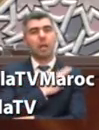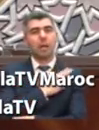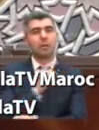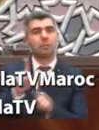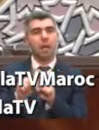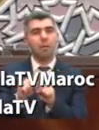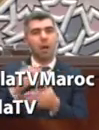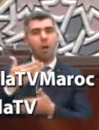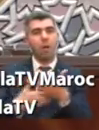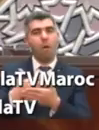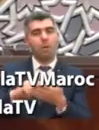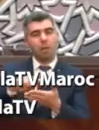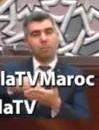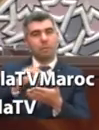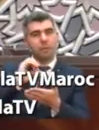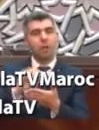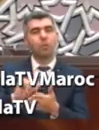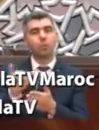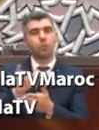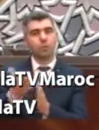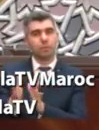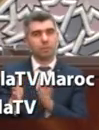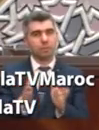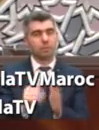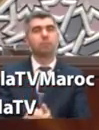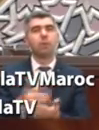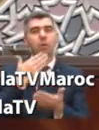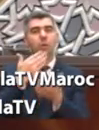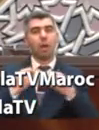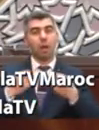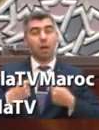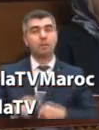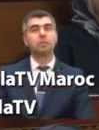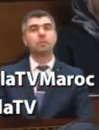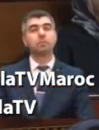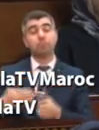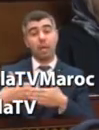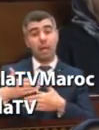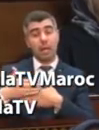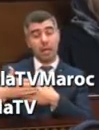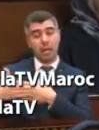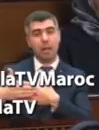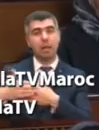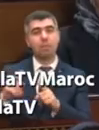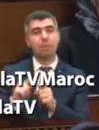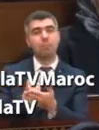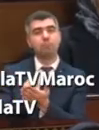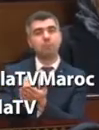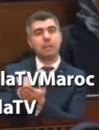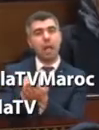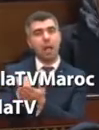بقطاع التعليم. شكرا سيد رئيس. سيد الوزير ونحن على أبواب الامتحانات الإشهادية